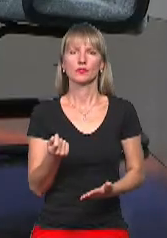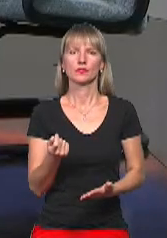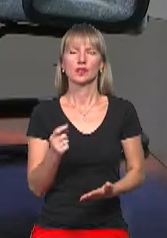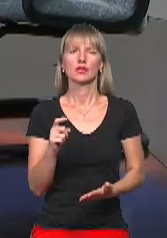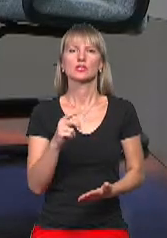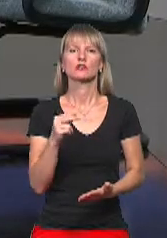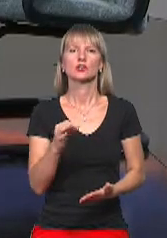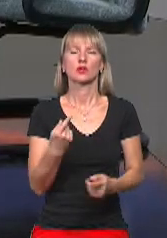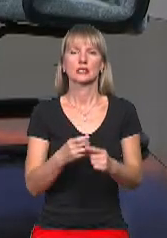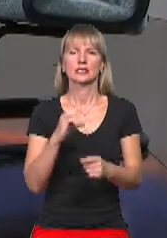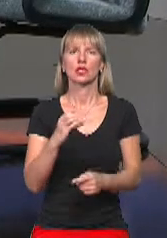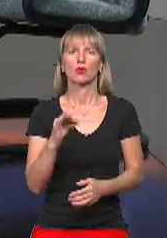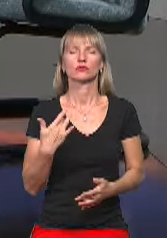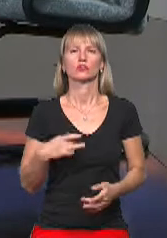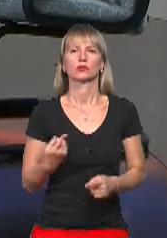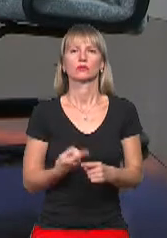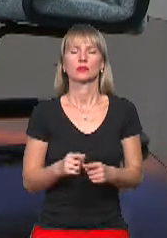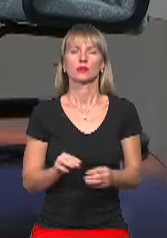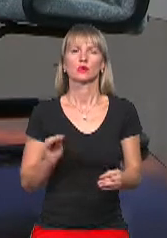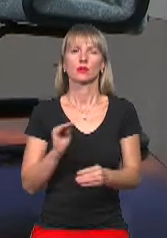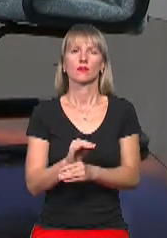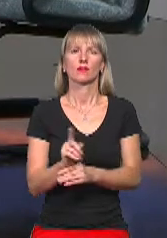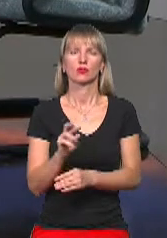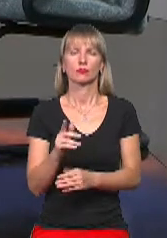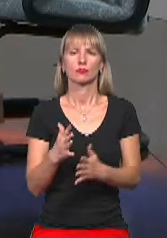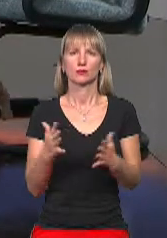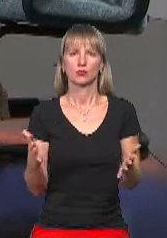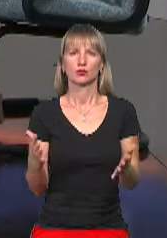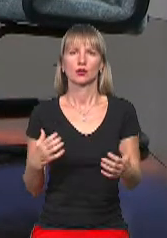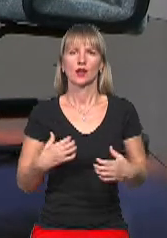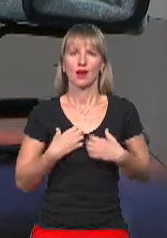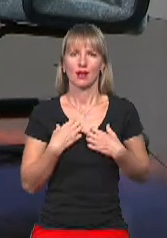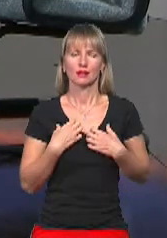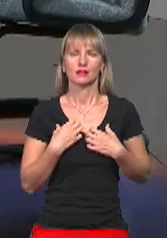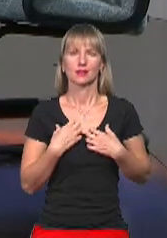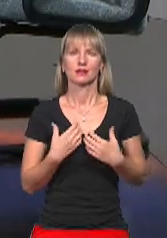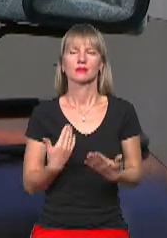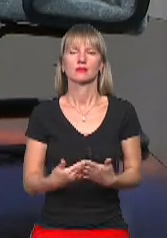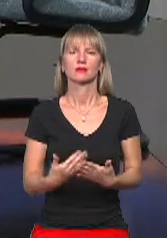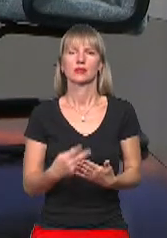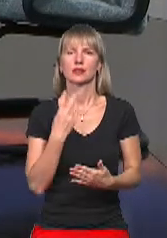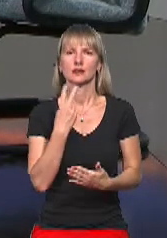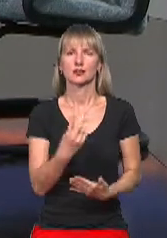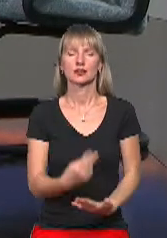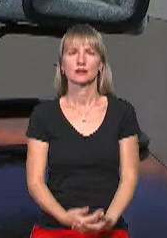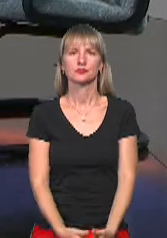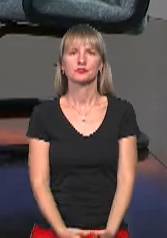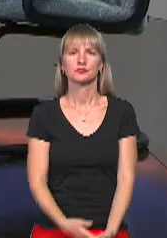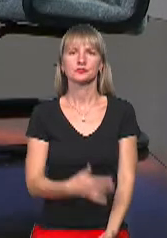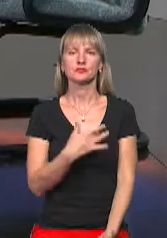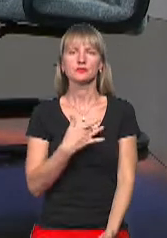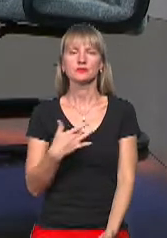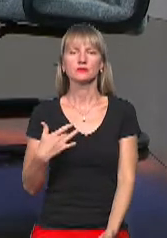це ЦО і все інше? Для чого це додавати, щоб більше лякати? Ні, ну, наприклад, дивіться,